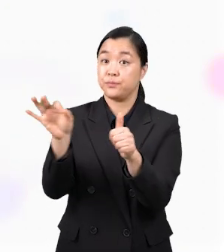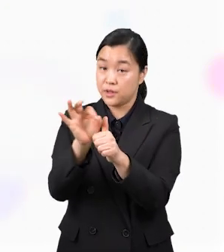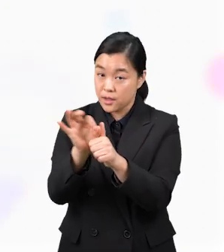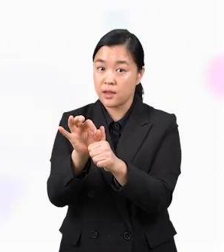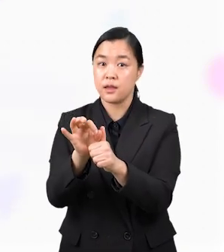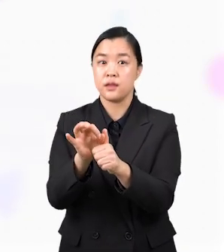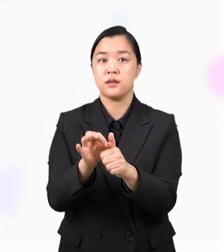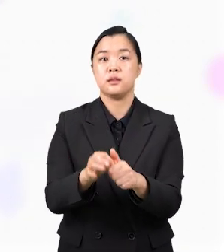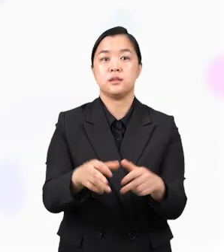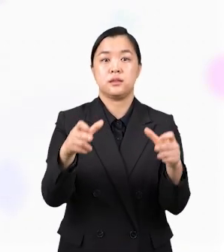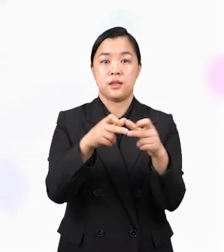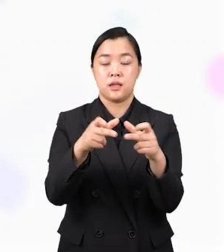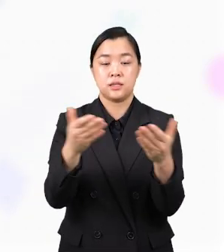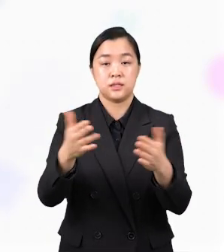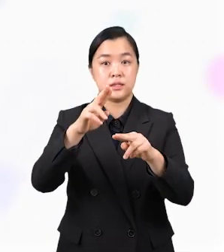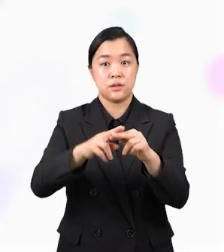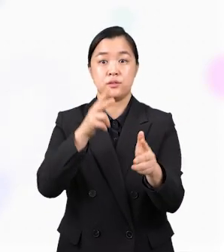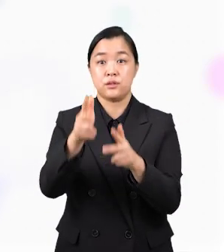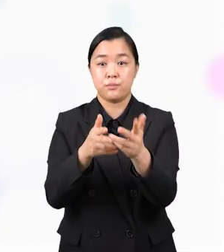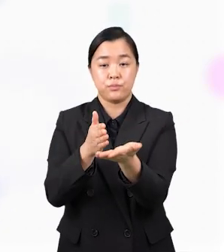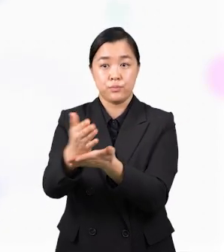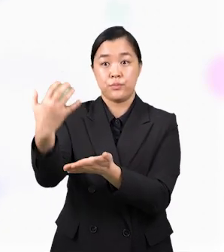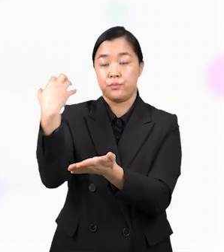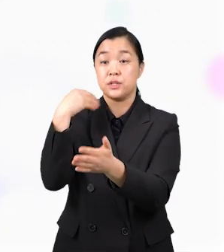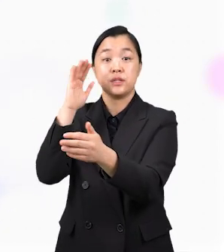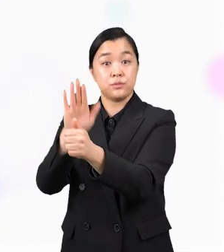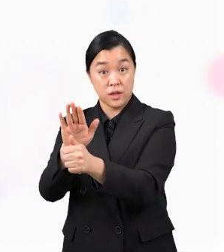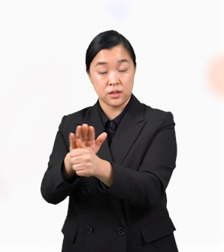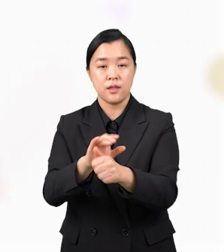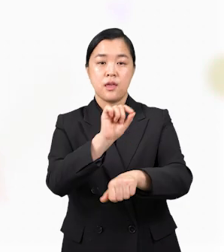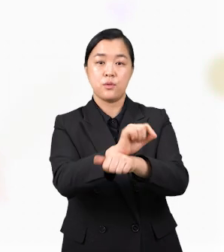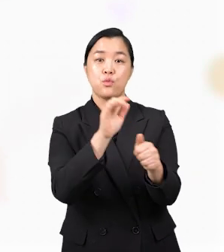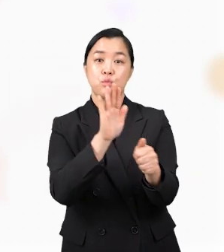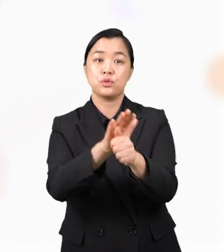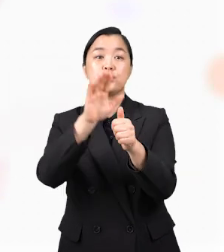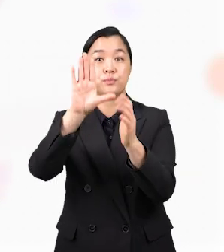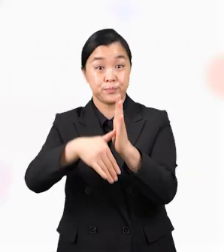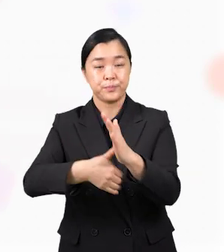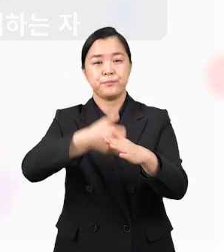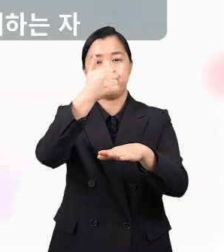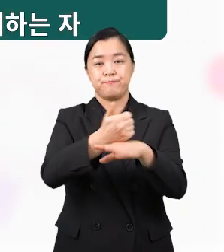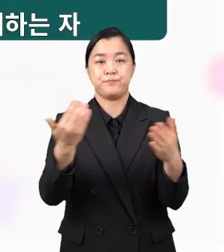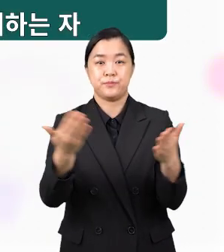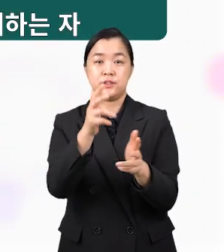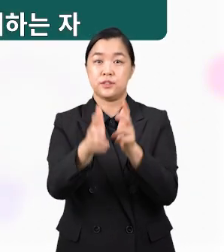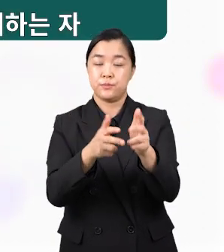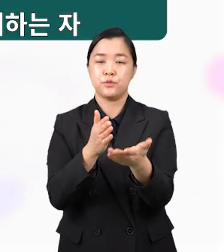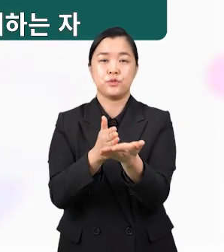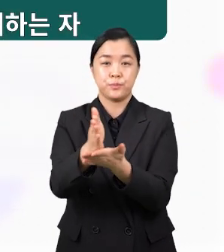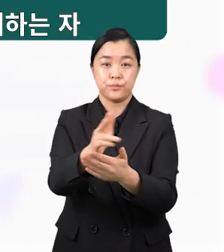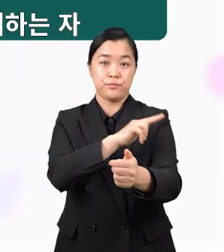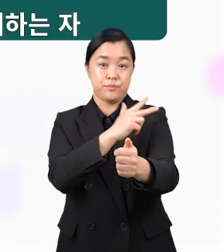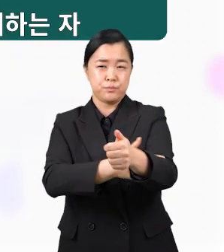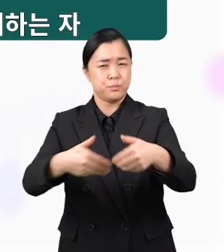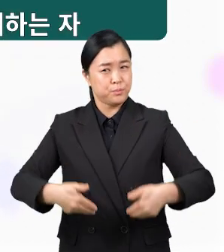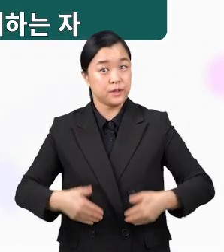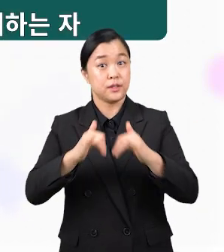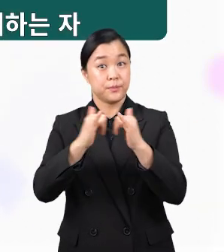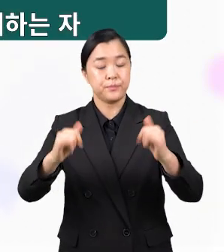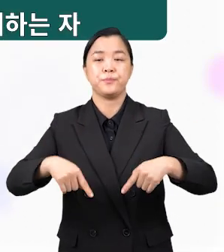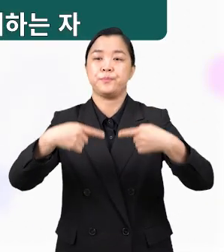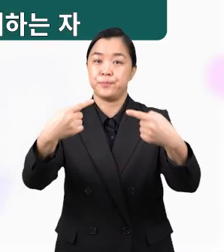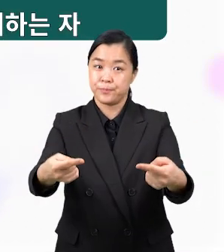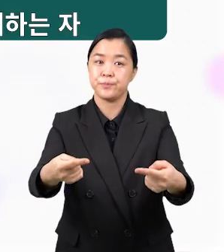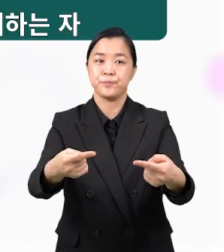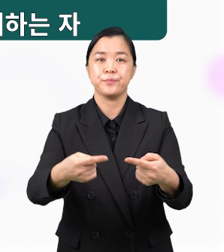따른 기초생활수급자거나 장애인 일자리 사업 전담 지원 행정도우미의 경우, 마지막으로 전문 자격이 필요한 일자리